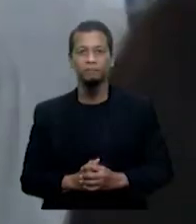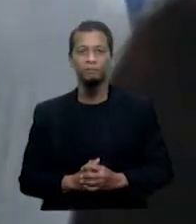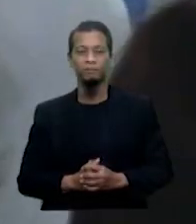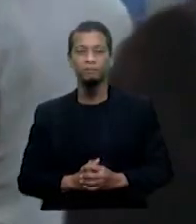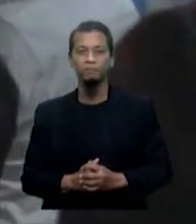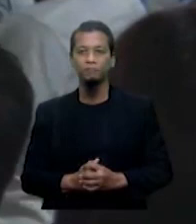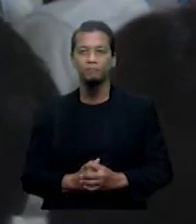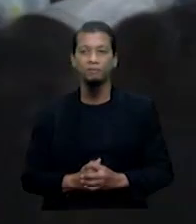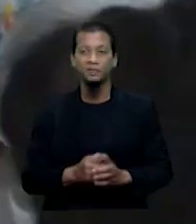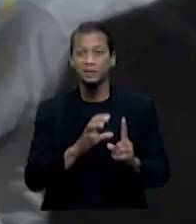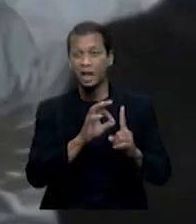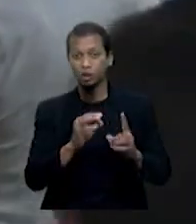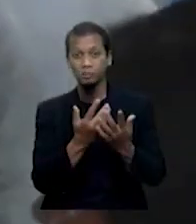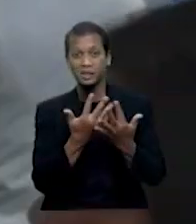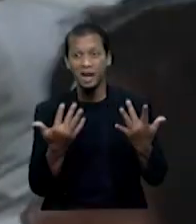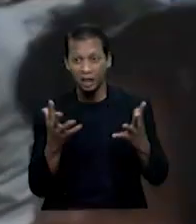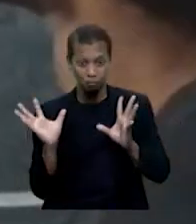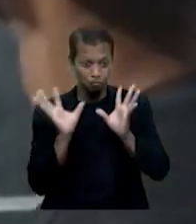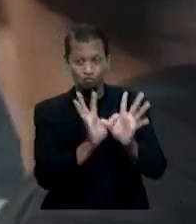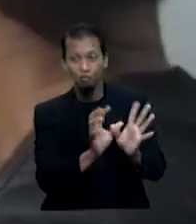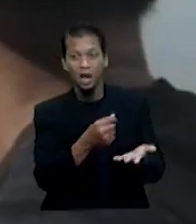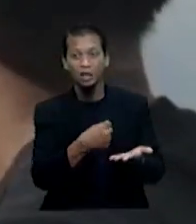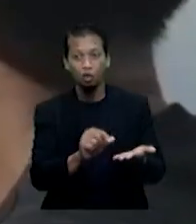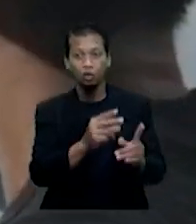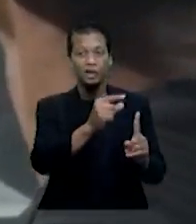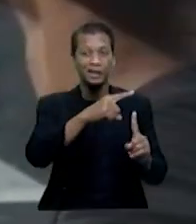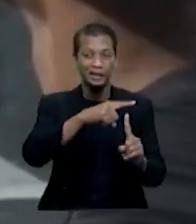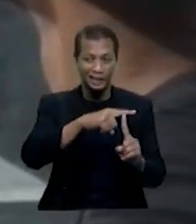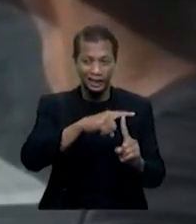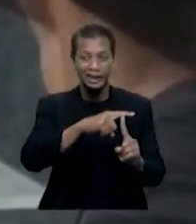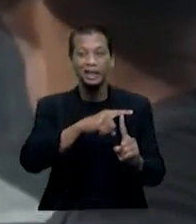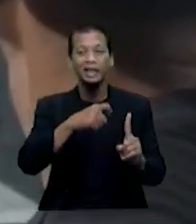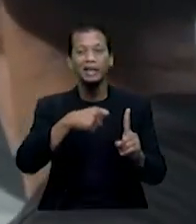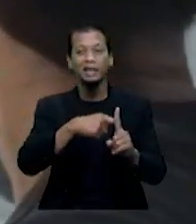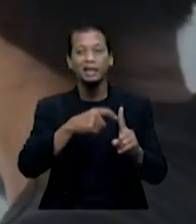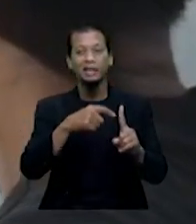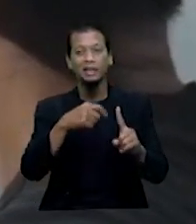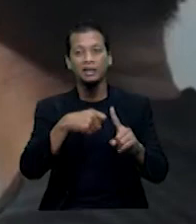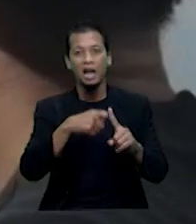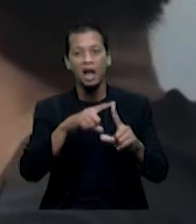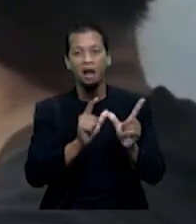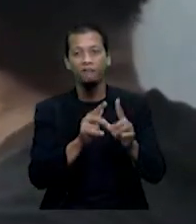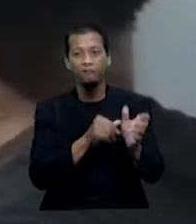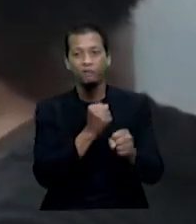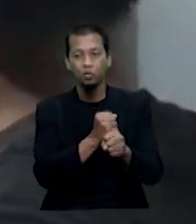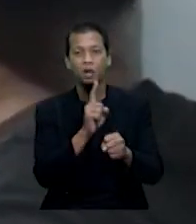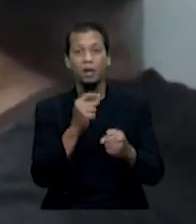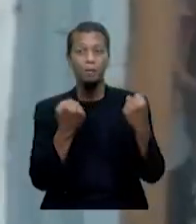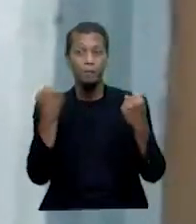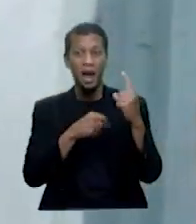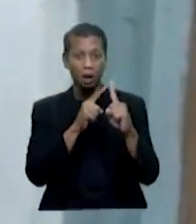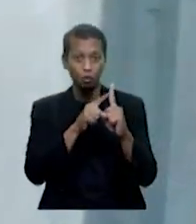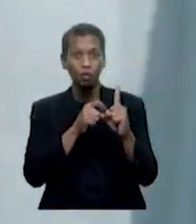ratusan warga berkerumun di kantor sekretariat RT 10 Kedaung kaliangke Cengkareng Jakarta Barat tempat di bawahnya pelaku pencurian motor yang